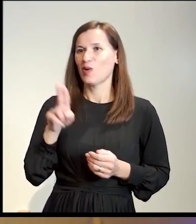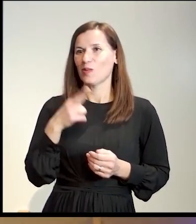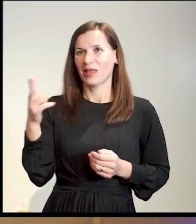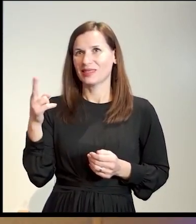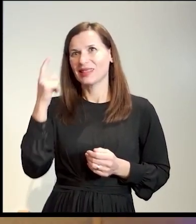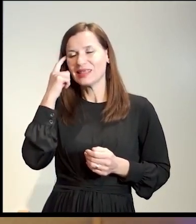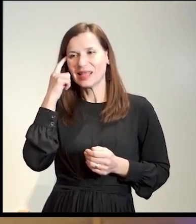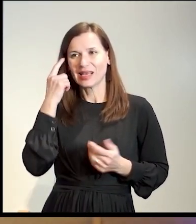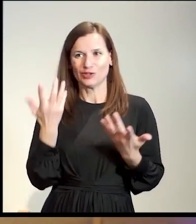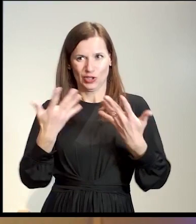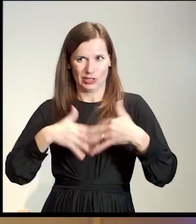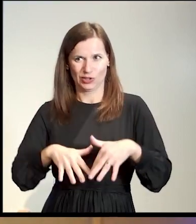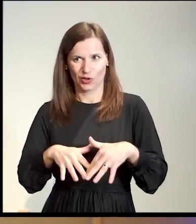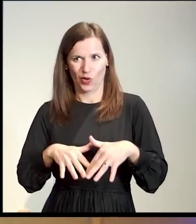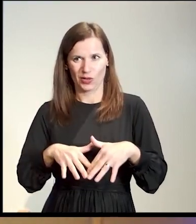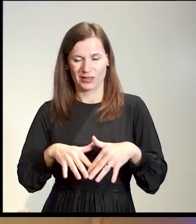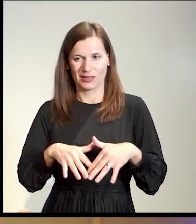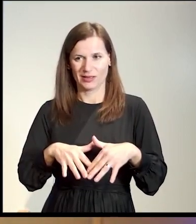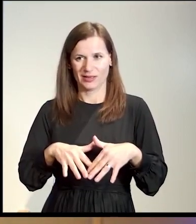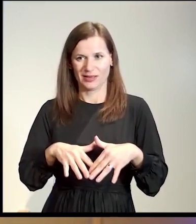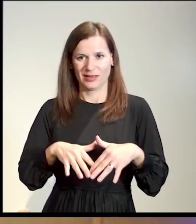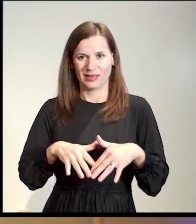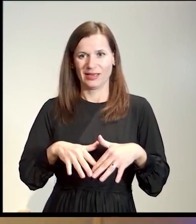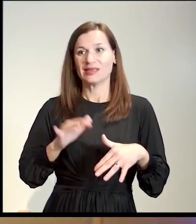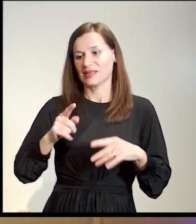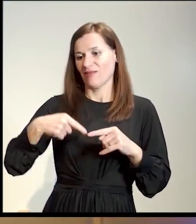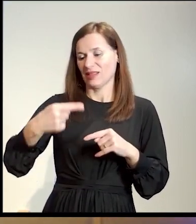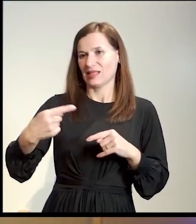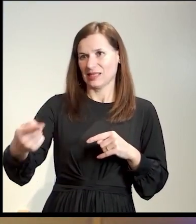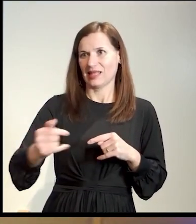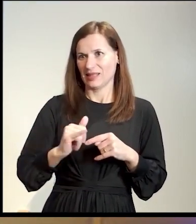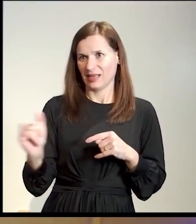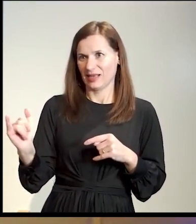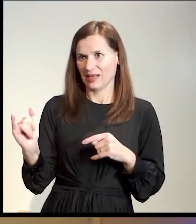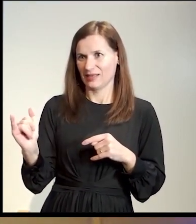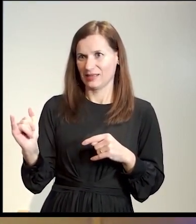Umetno-inteligenčni stroj se namreč v naslednjih letih